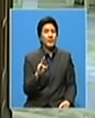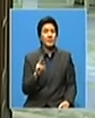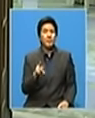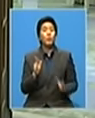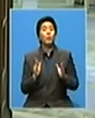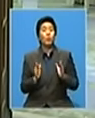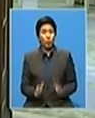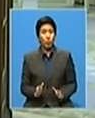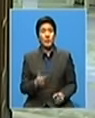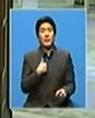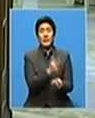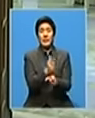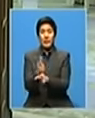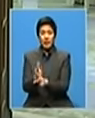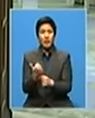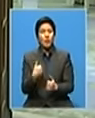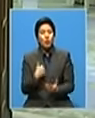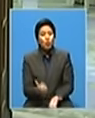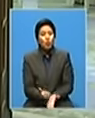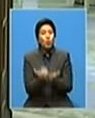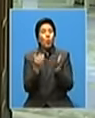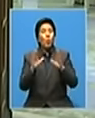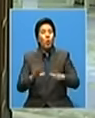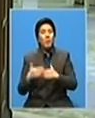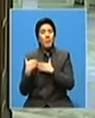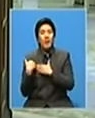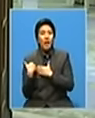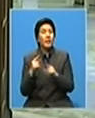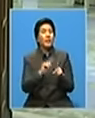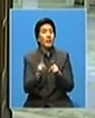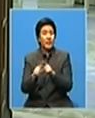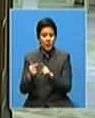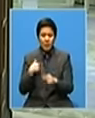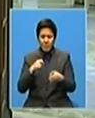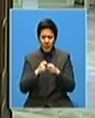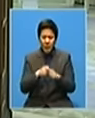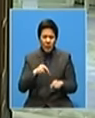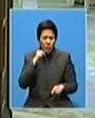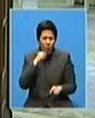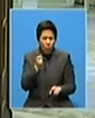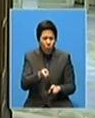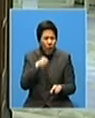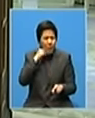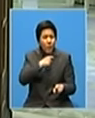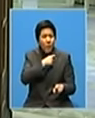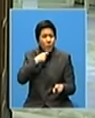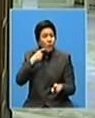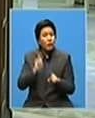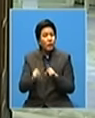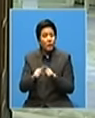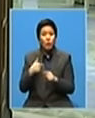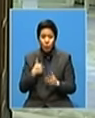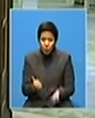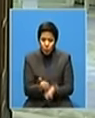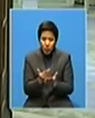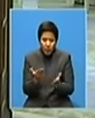เราก็ได้แบ่งเบาภาระของเกษตรกรที่อาศัยอยู่ในพื้นที่ภัยแล้งซ้ำซากนะครับเราก็จะสนับสนุนการสร้างรายได้และพัฒน